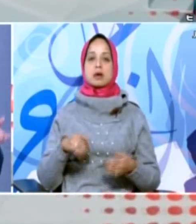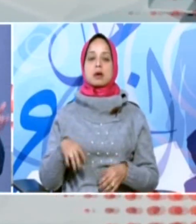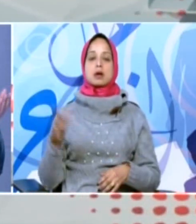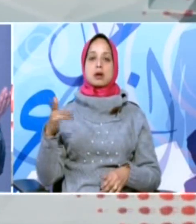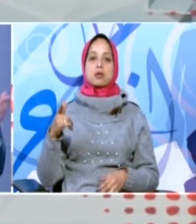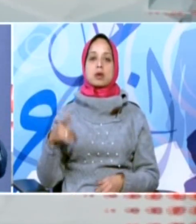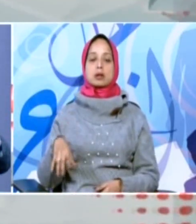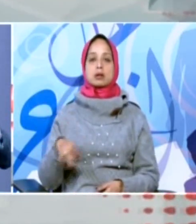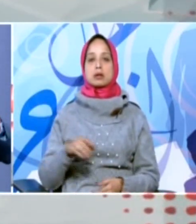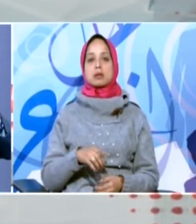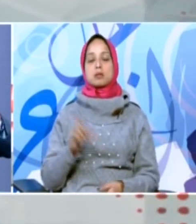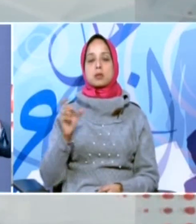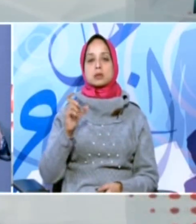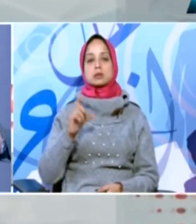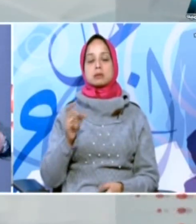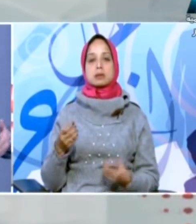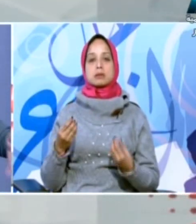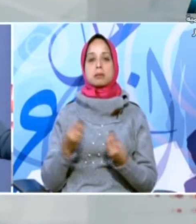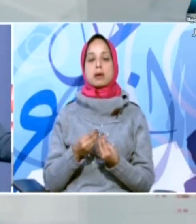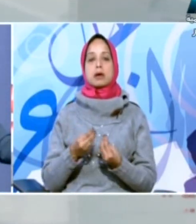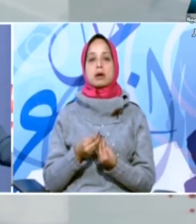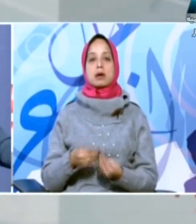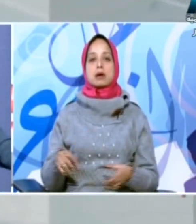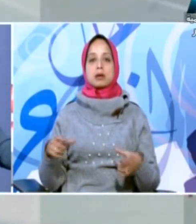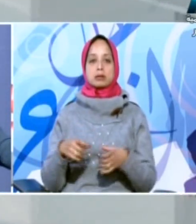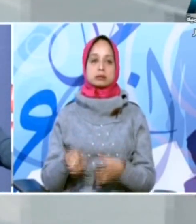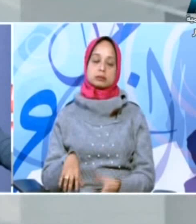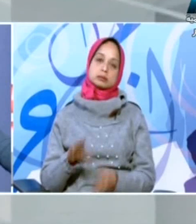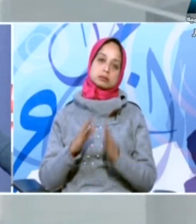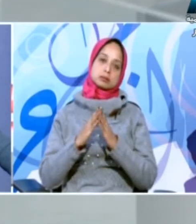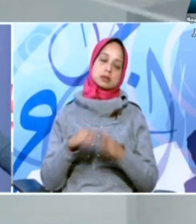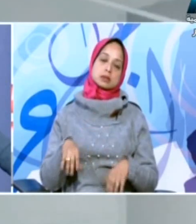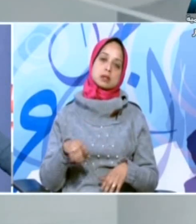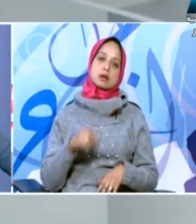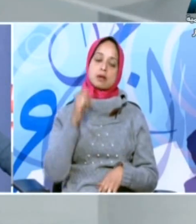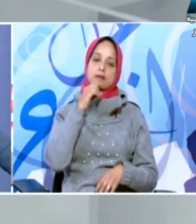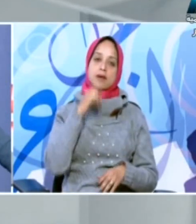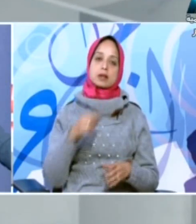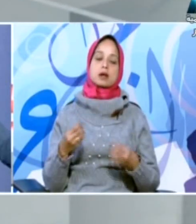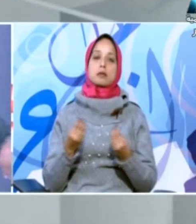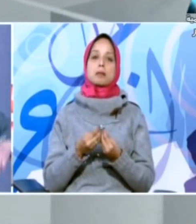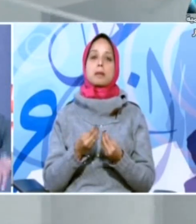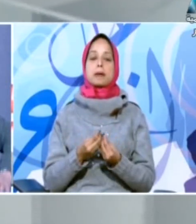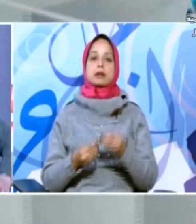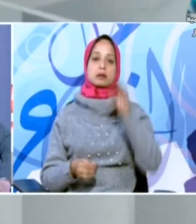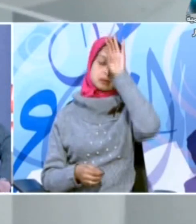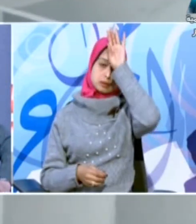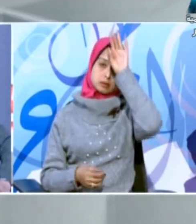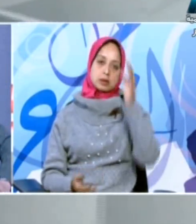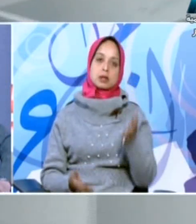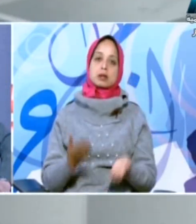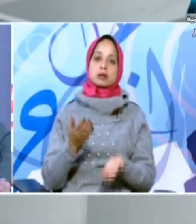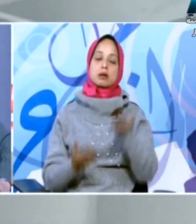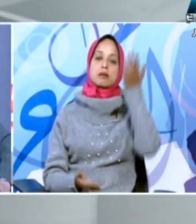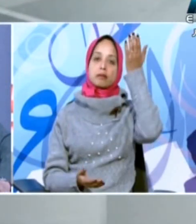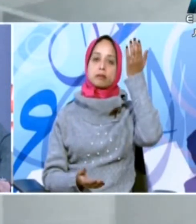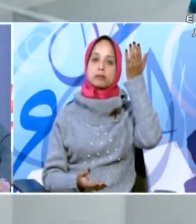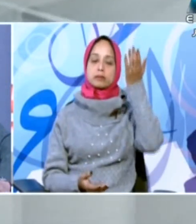قوة الملك، زادت القوة أكتر بموت الملك العجوز فؤاد وجا الملك الشاب فاروق وعلي ماهر السياسي المخضرم